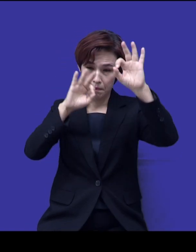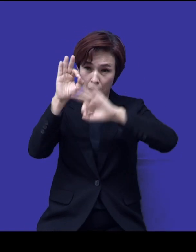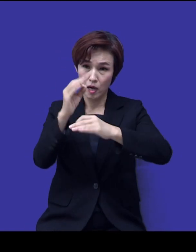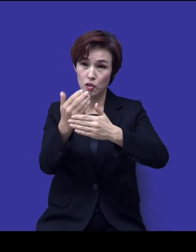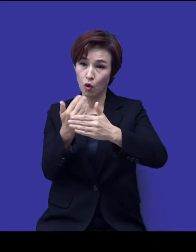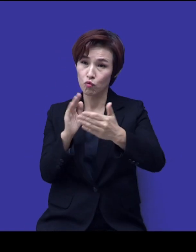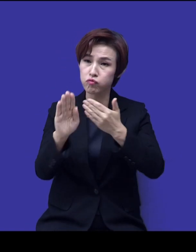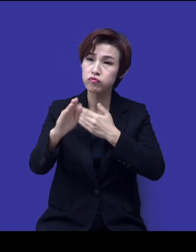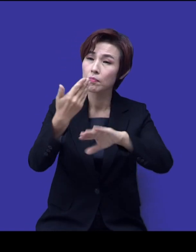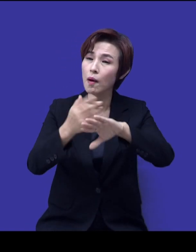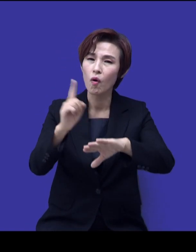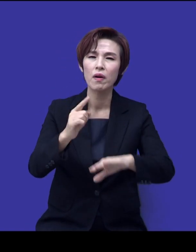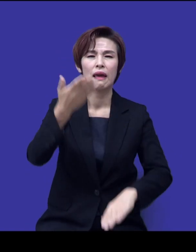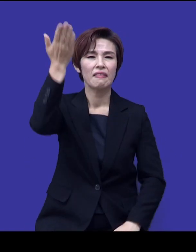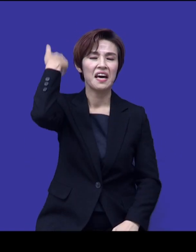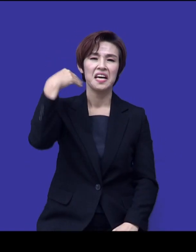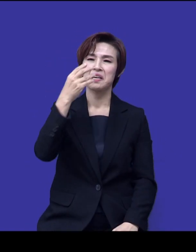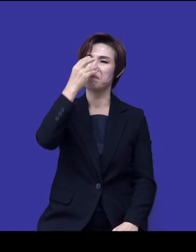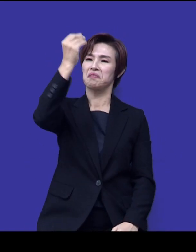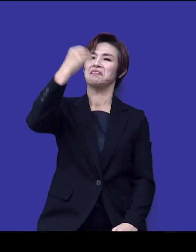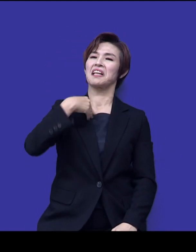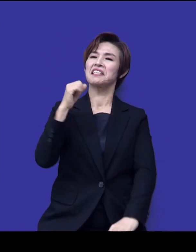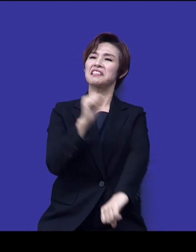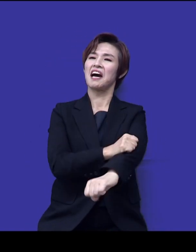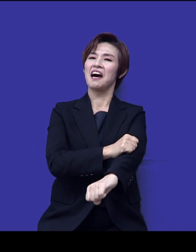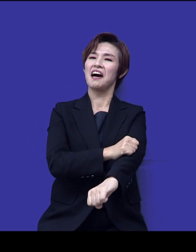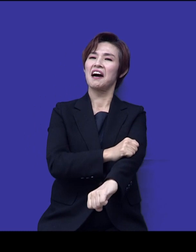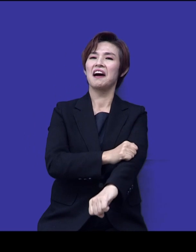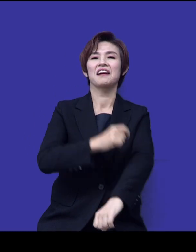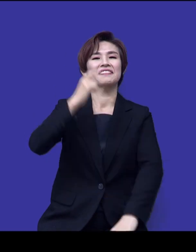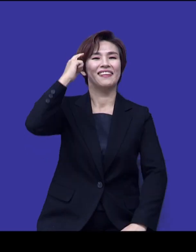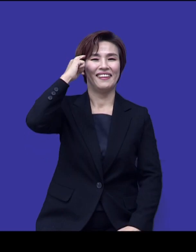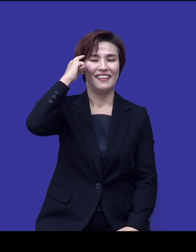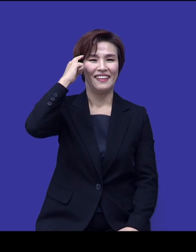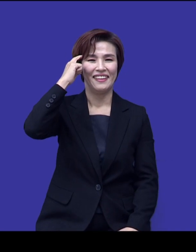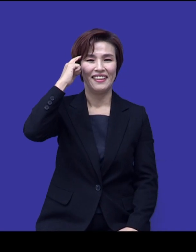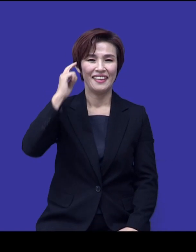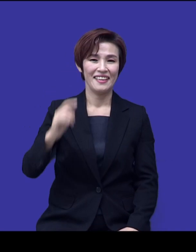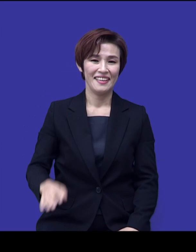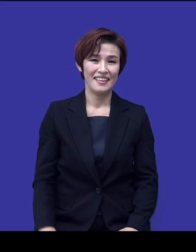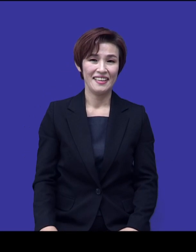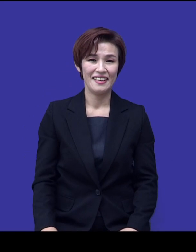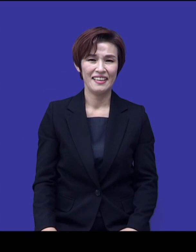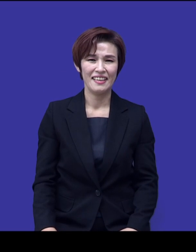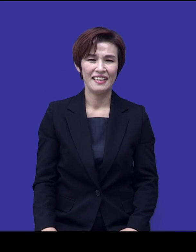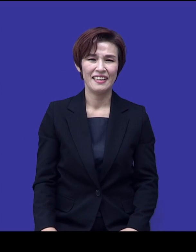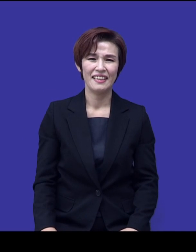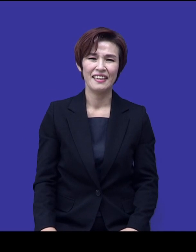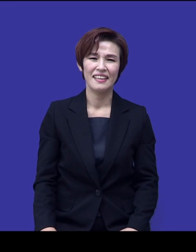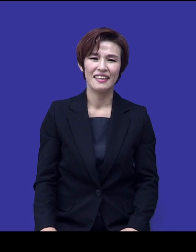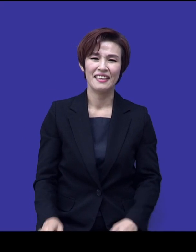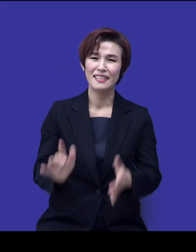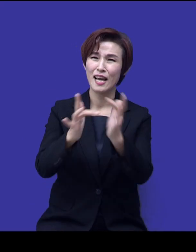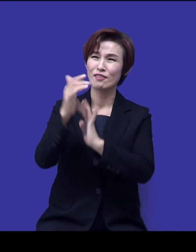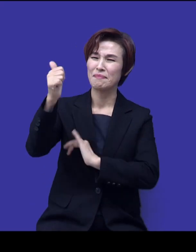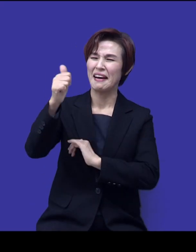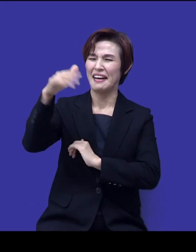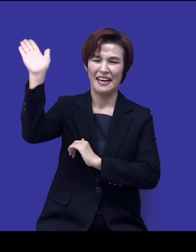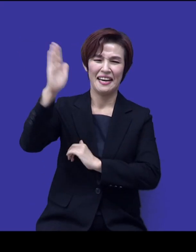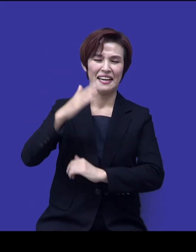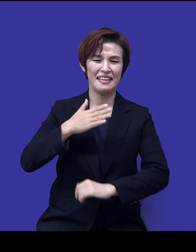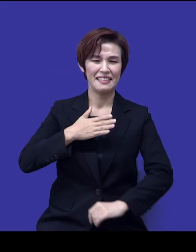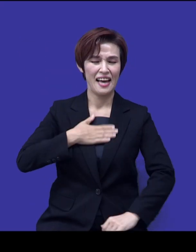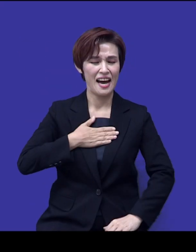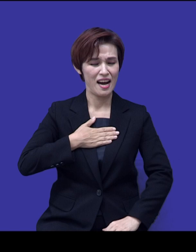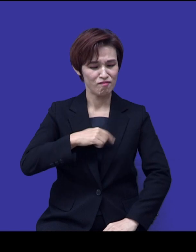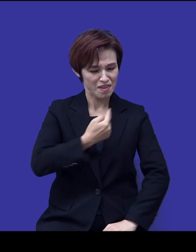알았어요. 그러니까 예술은 이순이도 아니고, 예. 생각도 안 했어요. 아니, 바쁘실 텐데 제가 할게요. 그래도 안 되면 그때